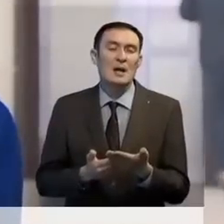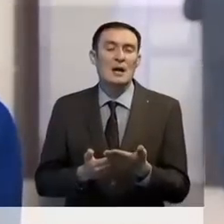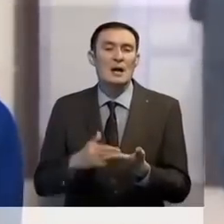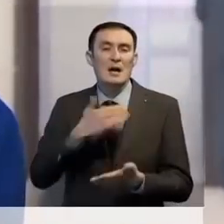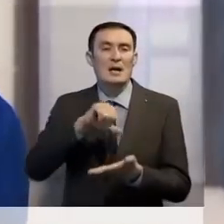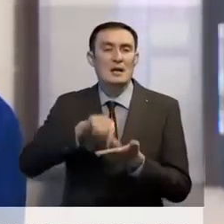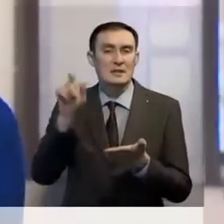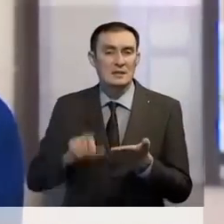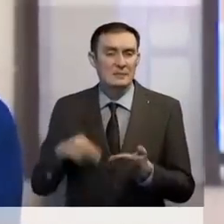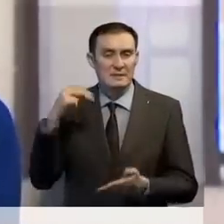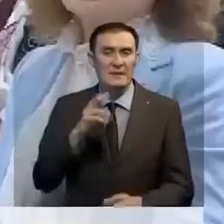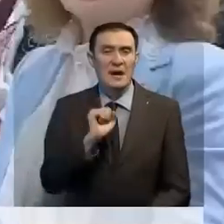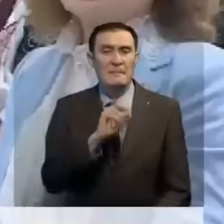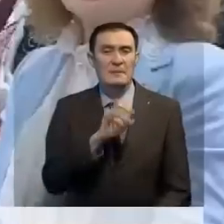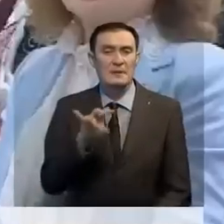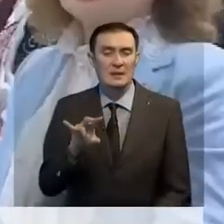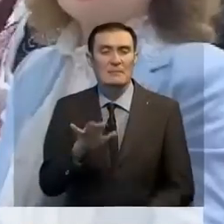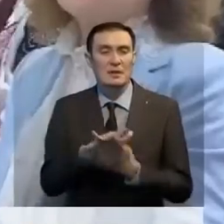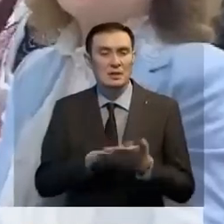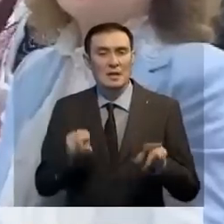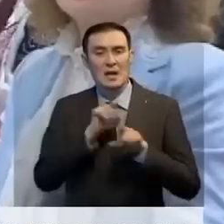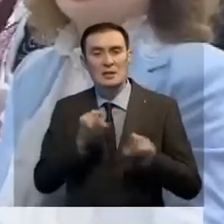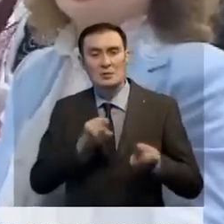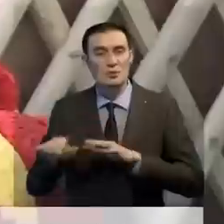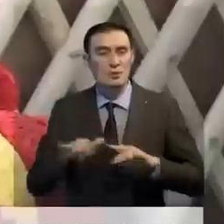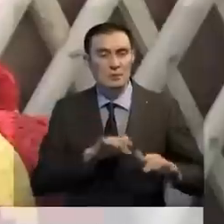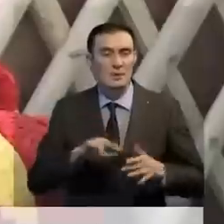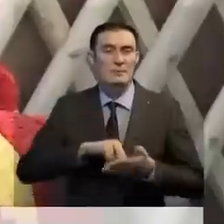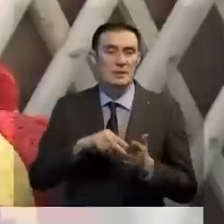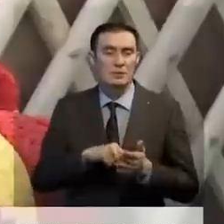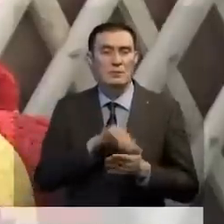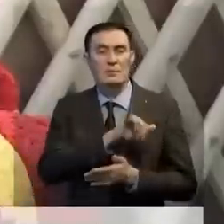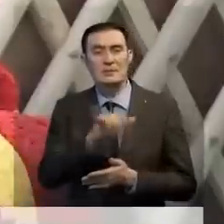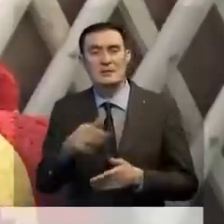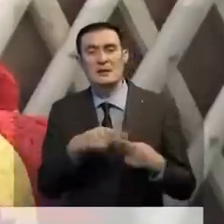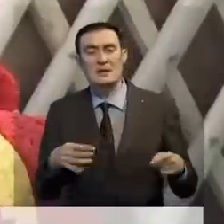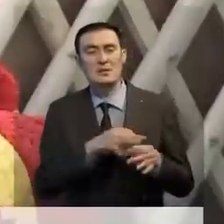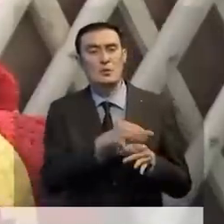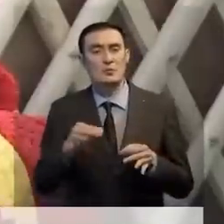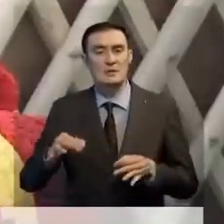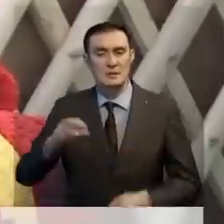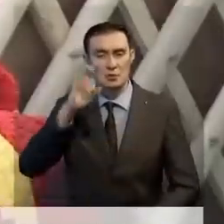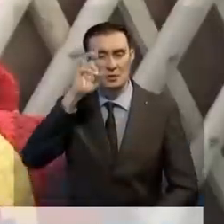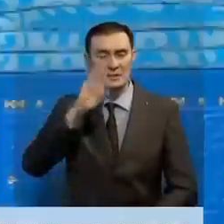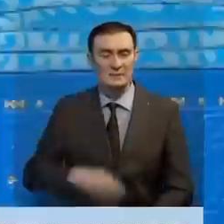Отмечу, кандидат в президенты Каракат Абдьян продолжает агитационную кампанию и планирует посетить разные регионы страны.